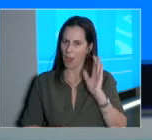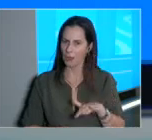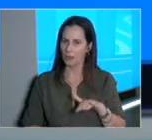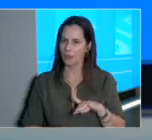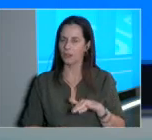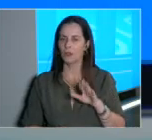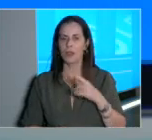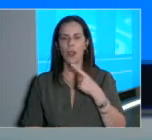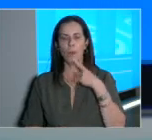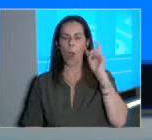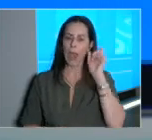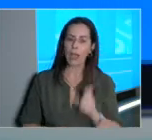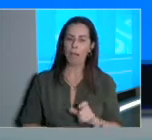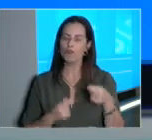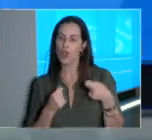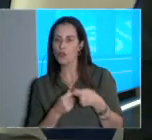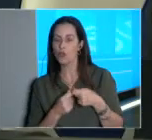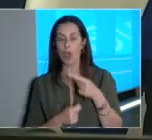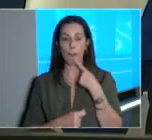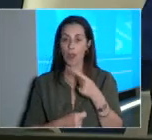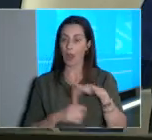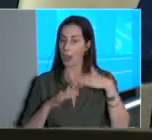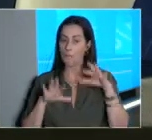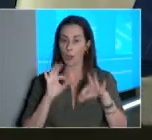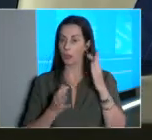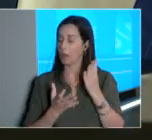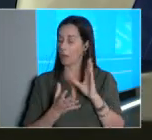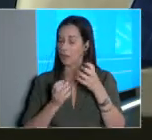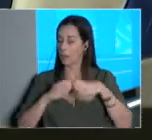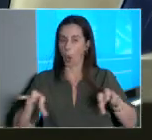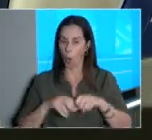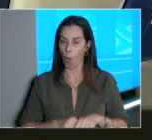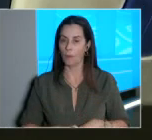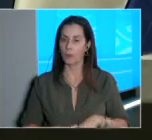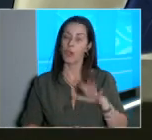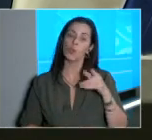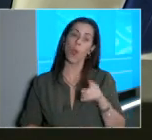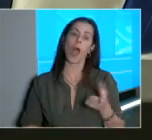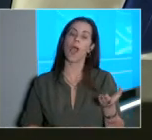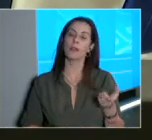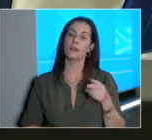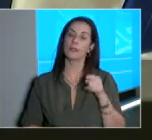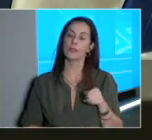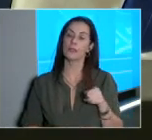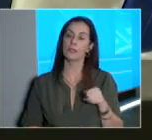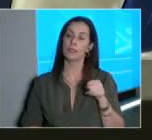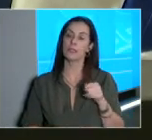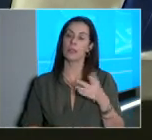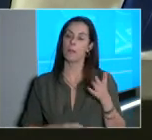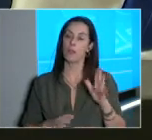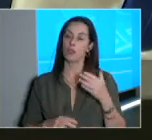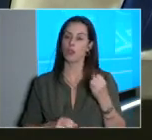שציטטו גורם מקורב שאמר שאחרי הבחירות הם כבר לא יישבו ביחד. אז יכול להיות שזה